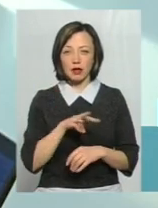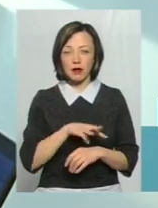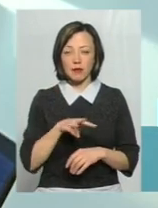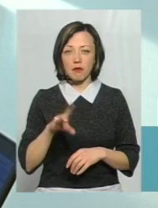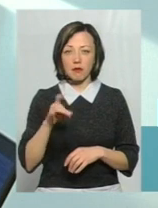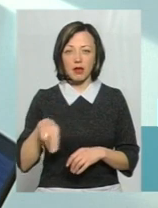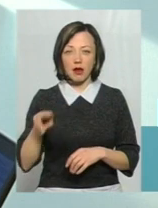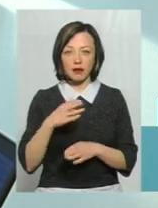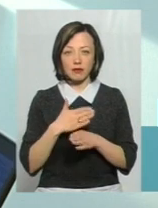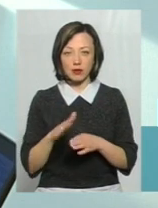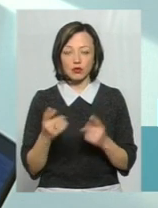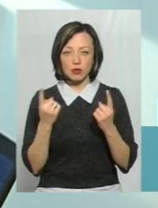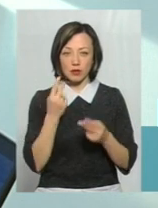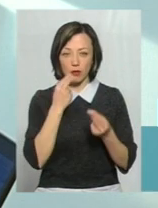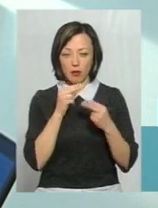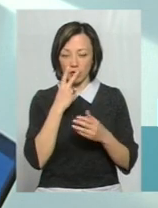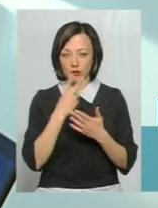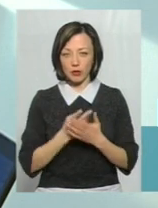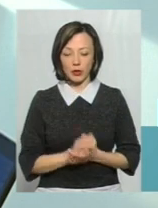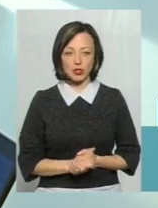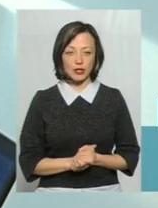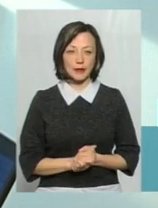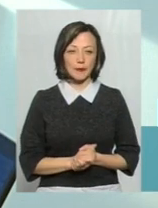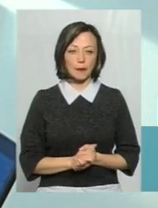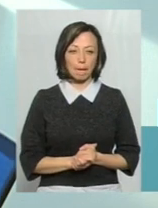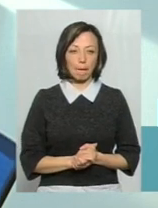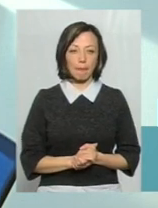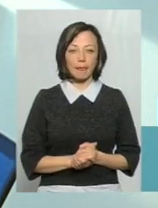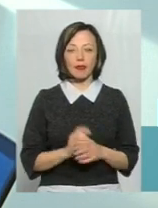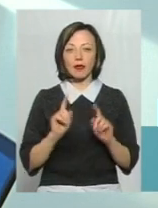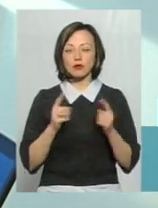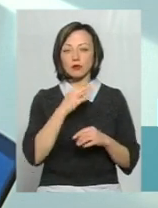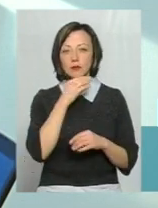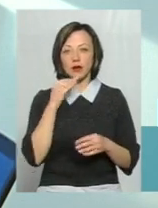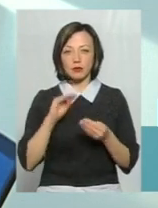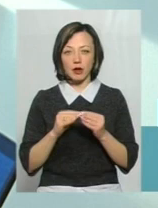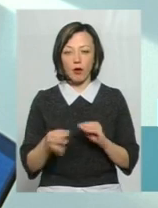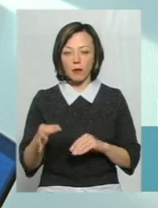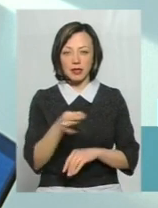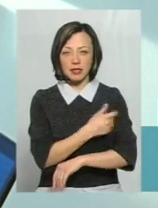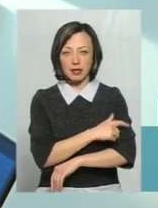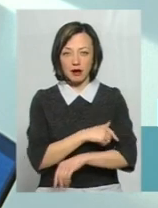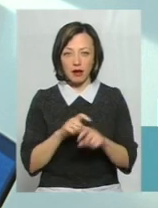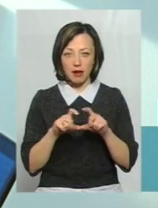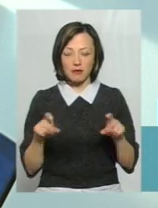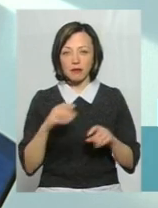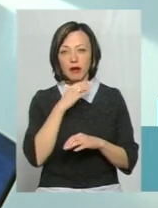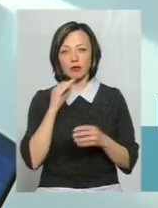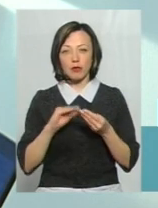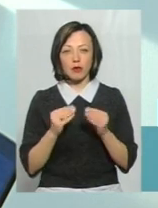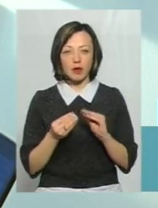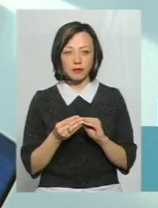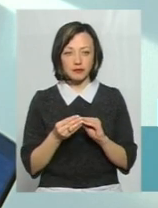ми б виділи, ми б, може, суттєво побачили покращення. Тому що дуже багато проблем в обласній лікарні, дуже надзвичайно багато